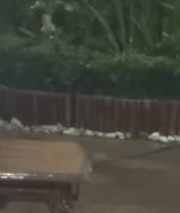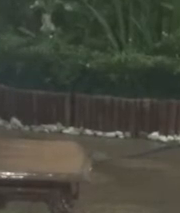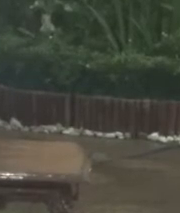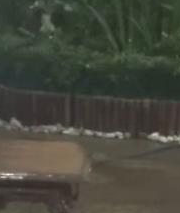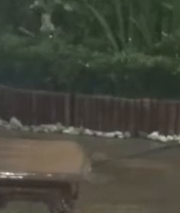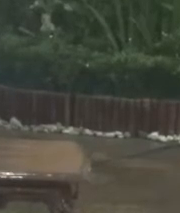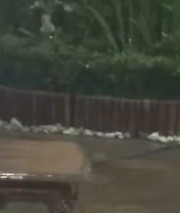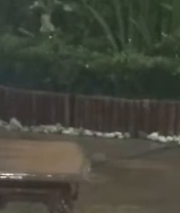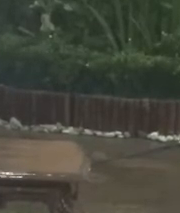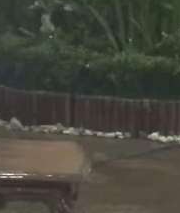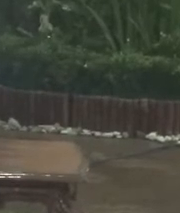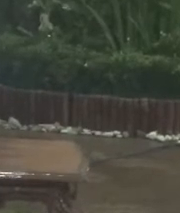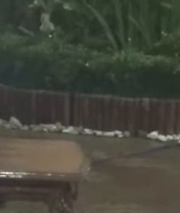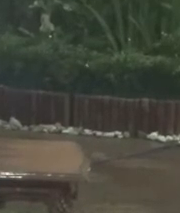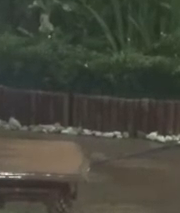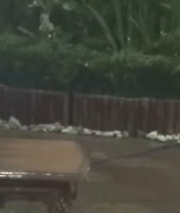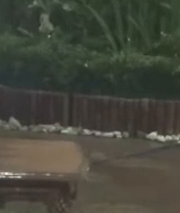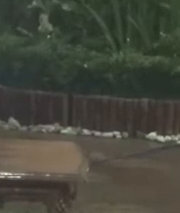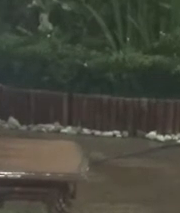Haji Ganjar Pranowo.